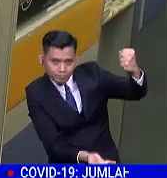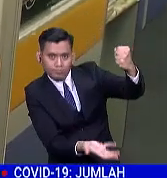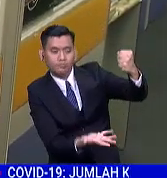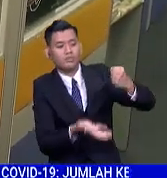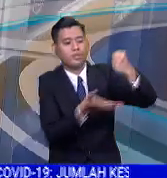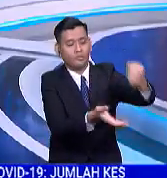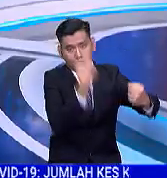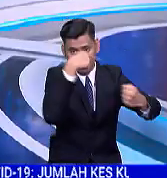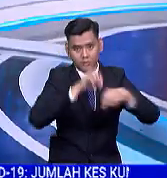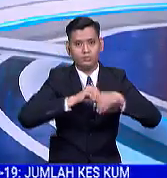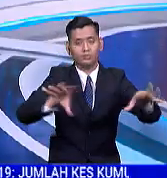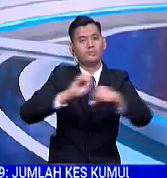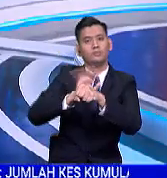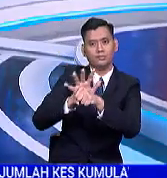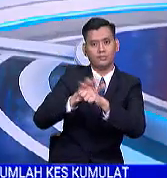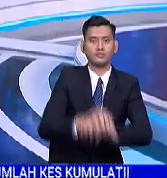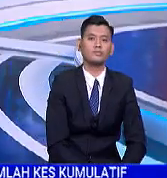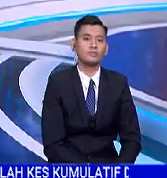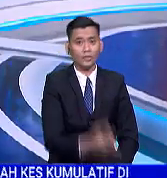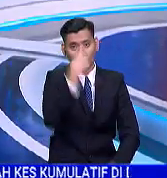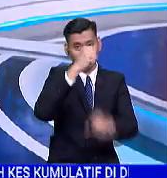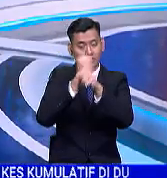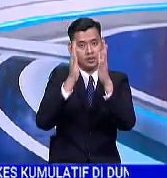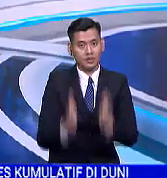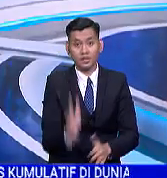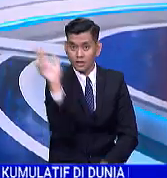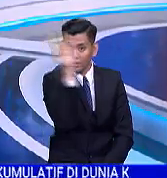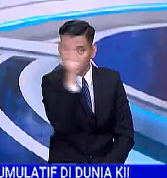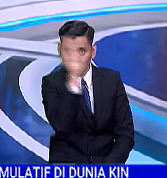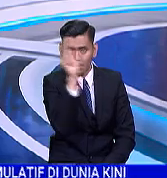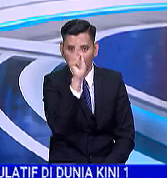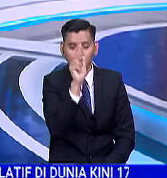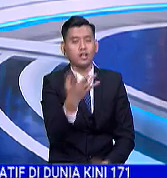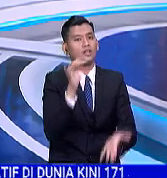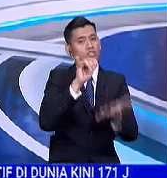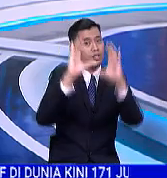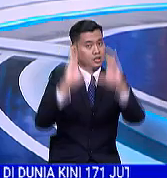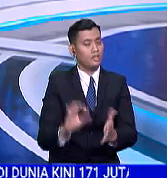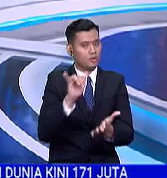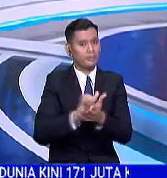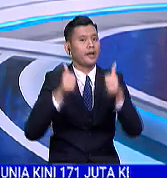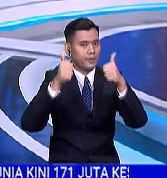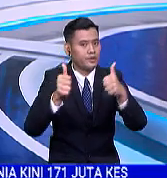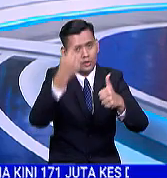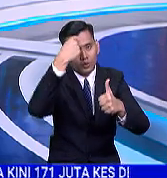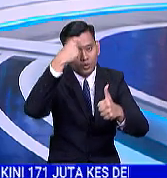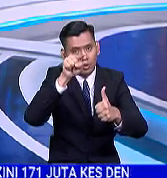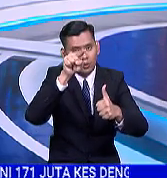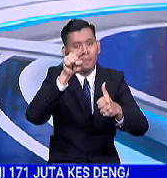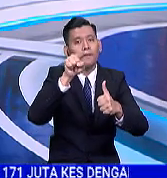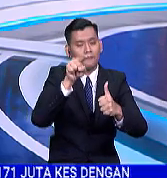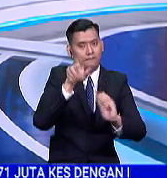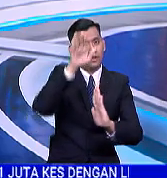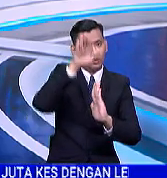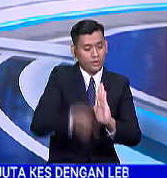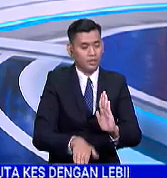hai bagi penjawat awam sendiri langkah itu dilihat sebagai satu semurni bagi meringankan beban rakyat